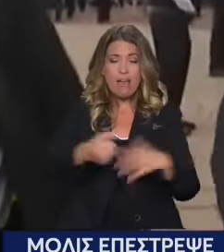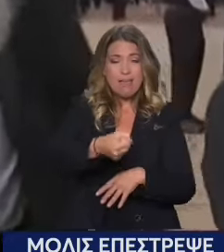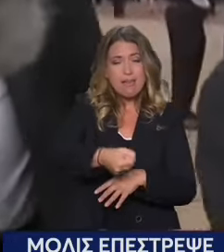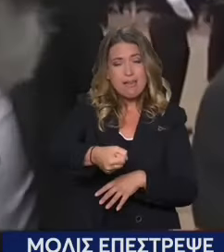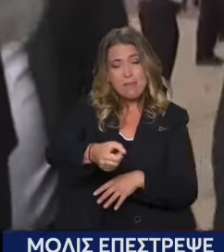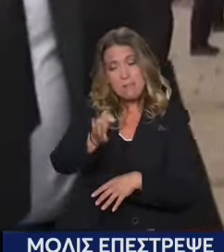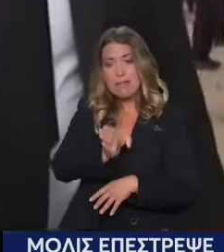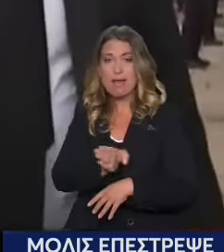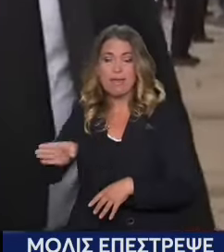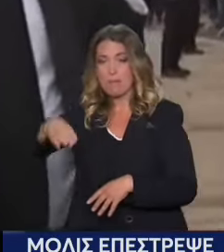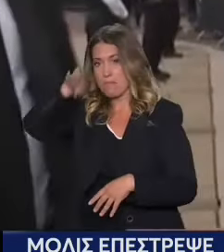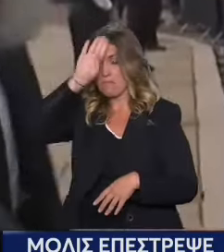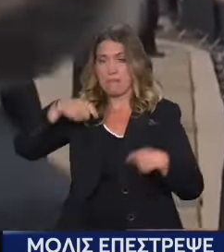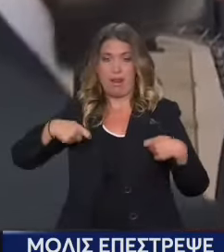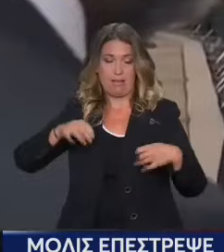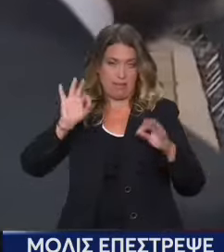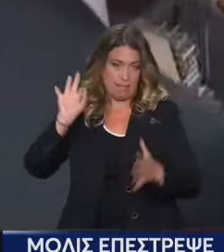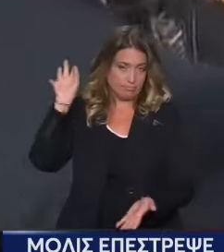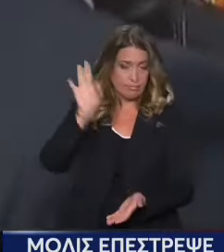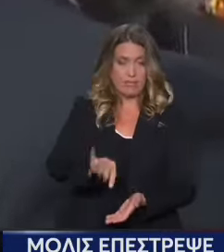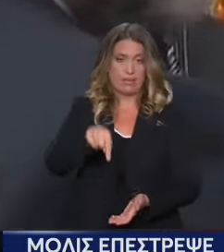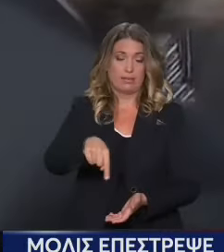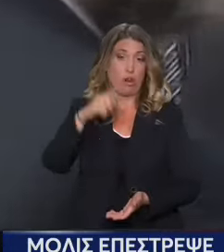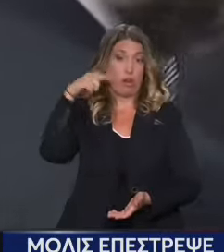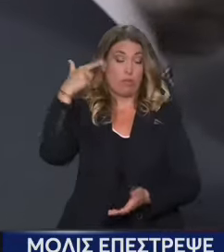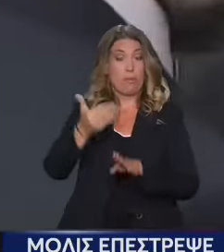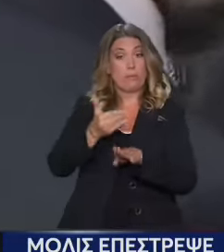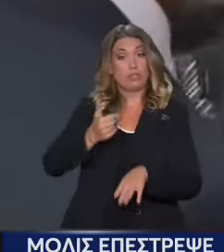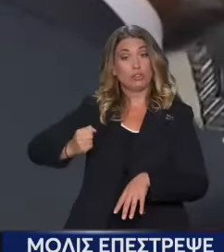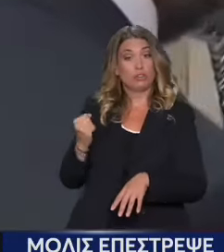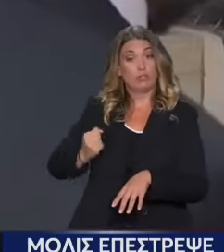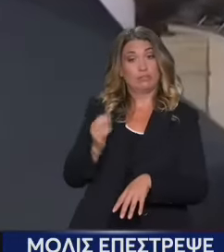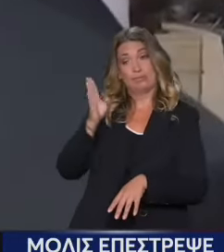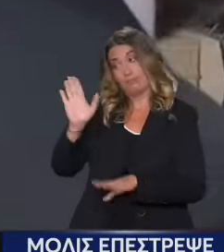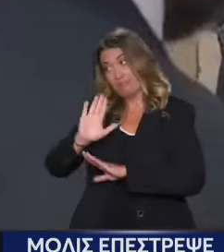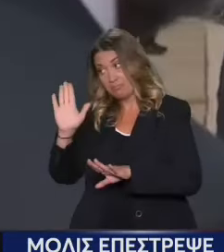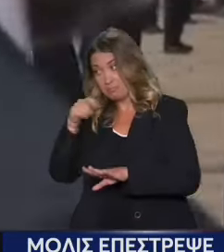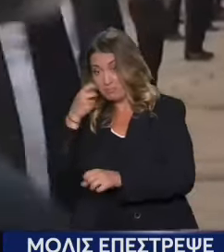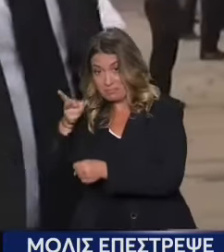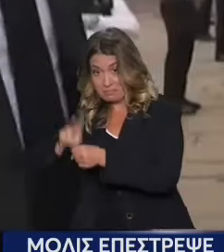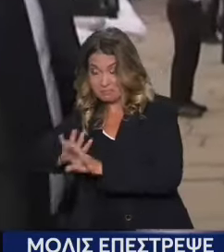Αυτή είναι η αρχή λοιπόν της βασιλείας του Κάρολου του Τρίτου.